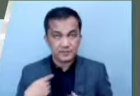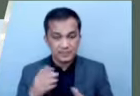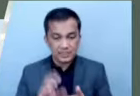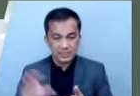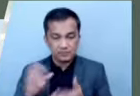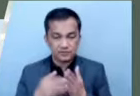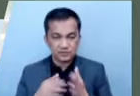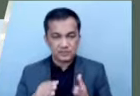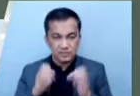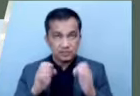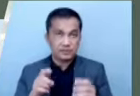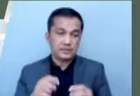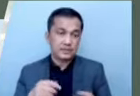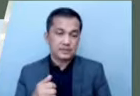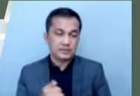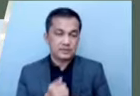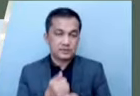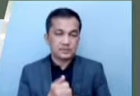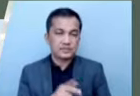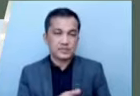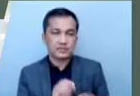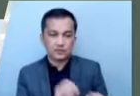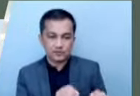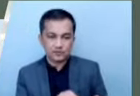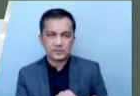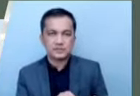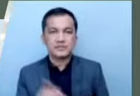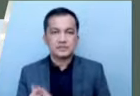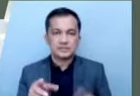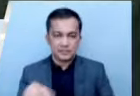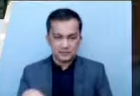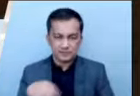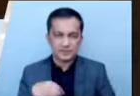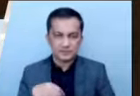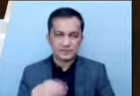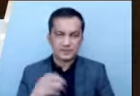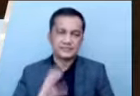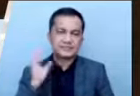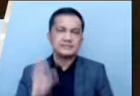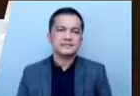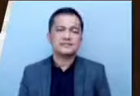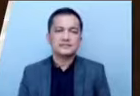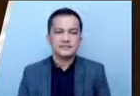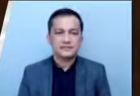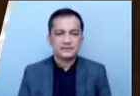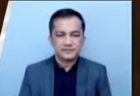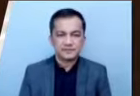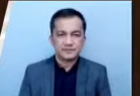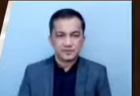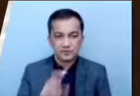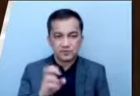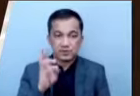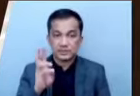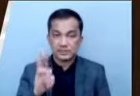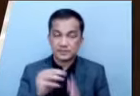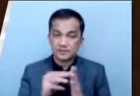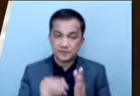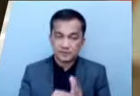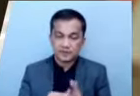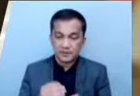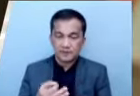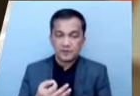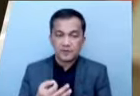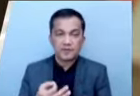educational assistance na sila'y nagturo kaya sila nakatanggap ng cash forward. Halos 260 million pesos ang pondo para sa